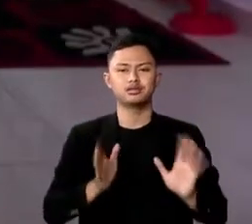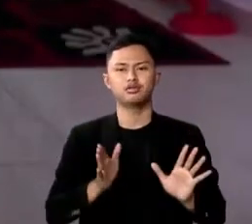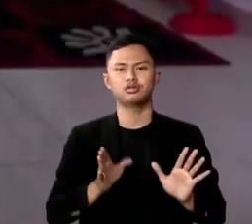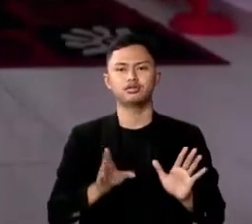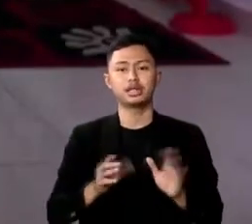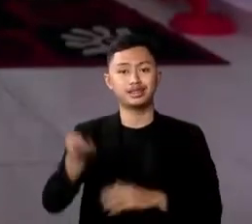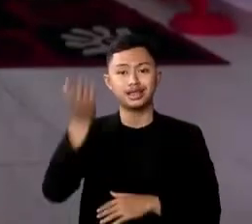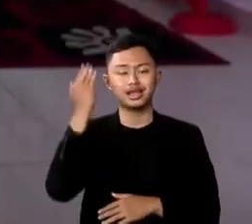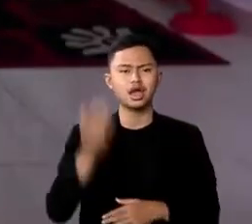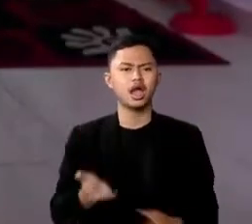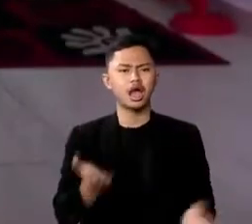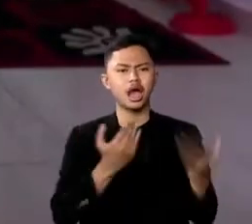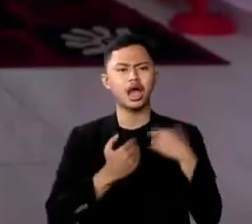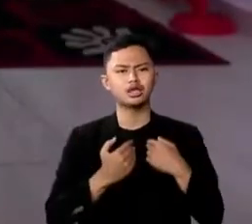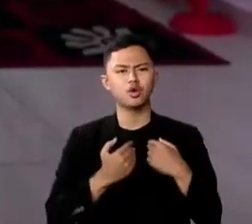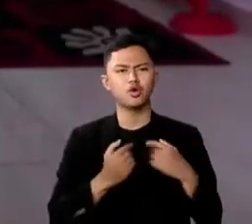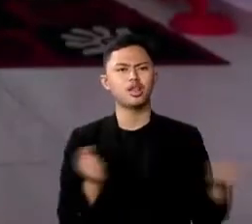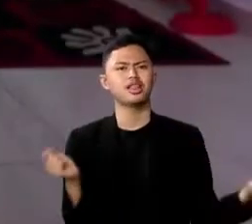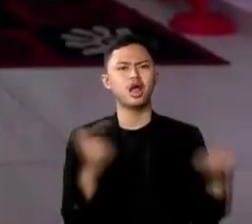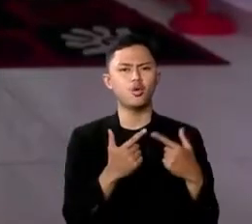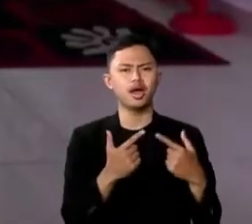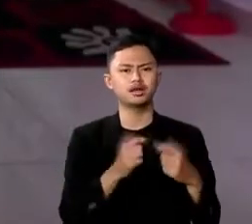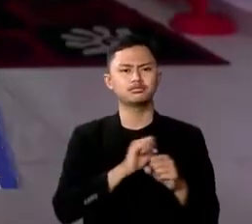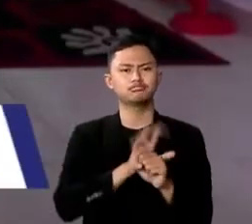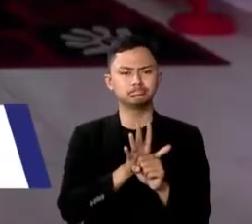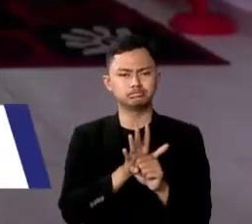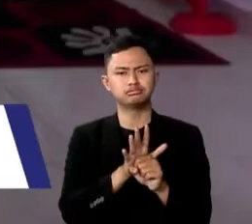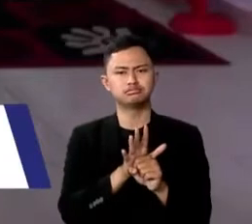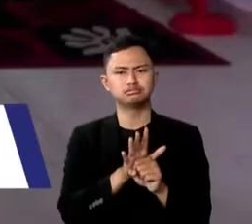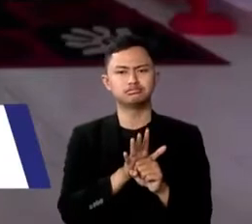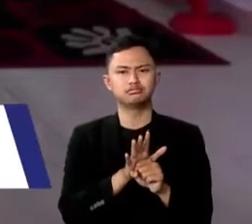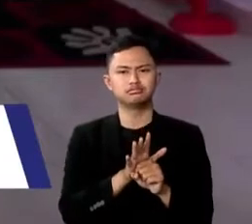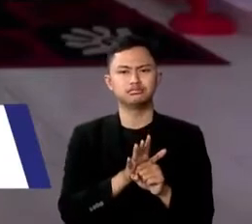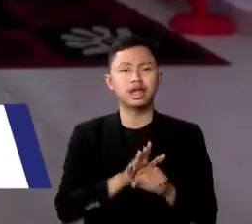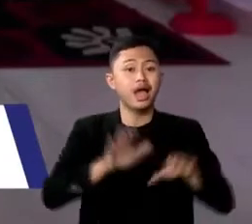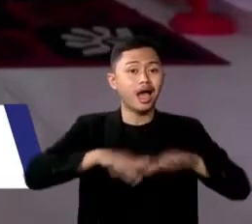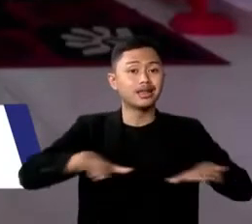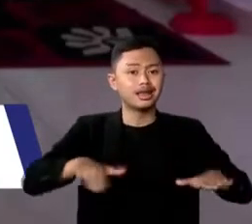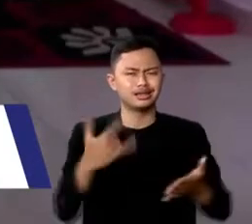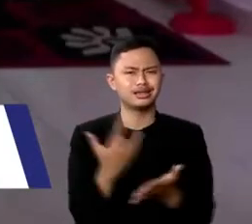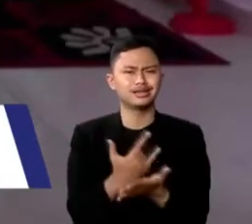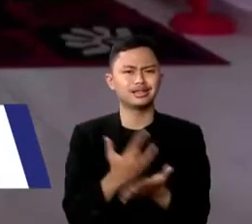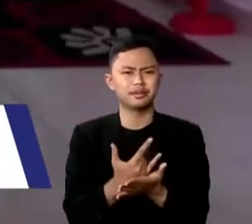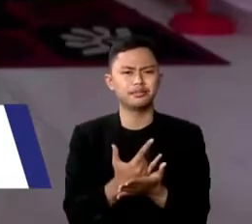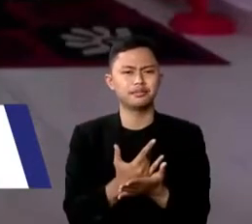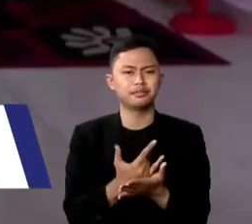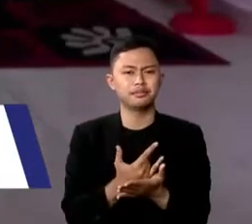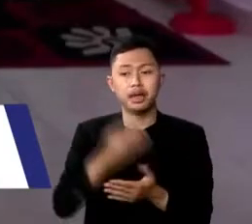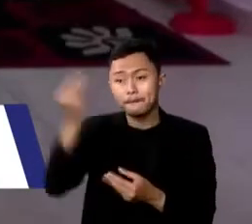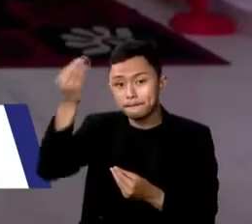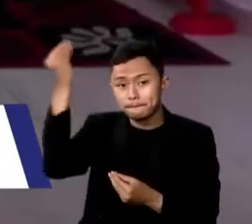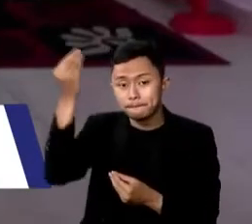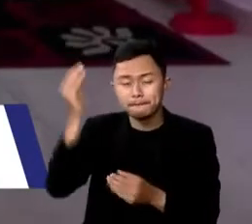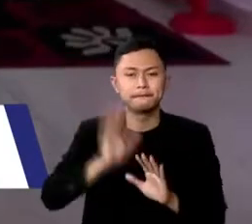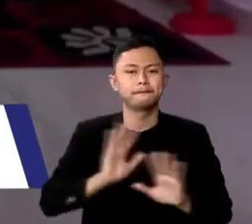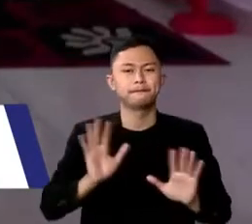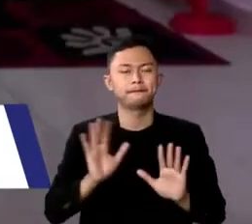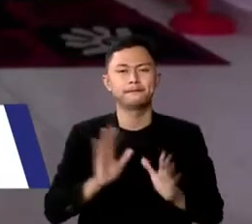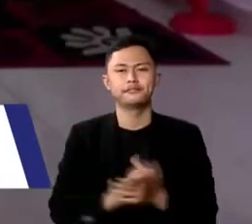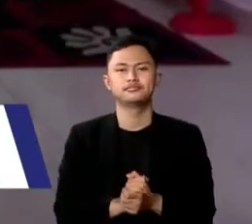Ya misalnya itu tadi Ayo kita lawan itu virus Corona tetap waspada tidak kemana-mana